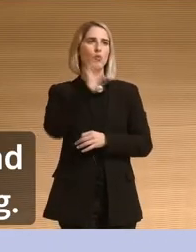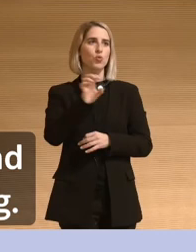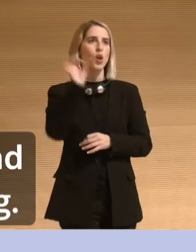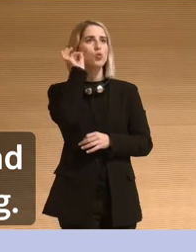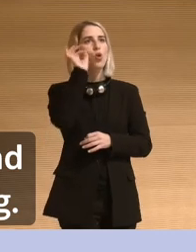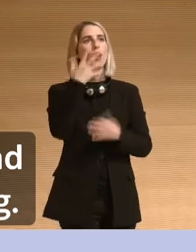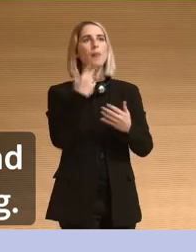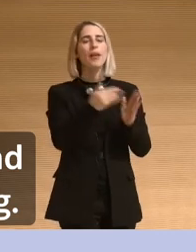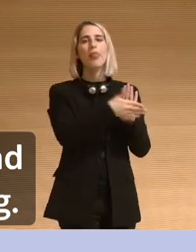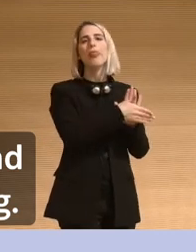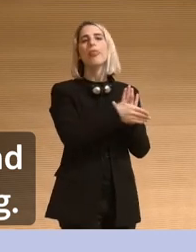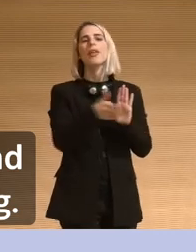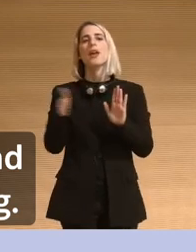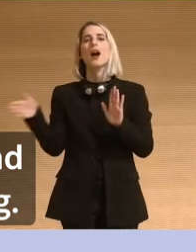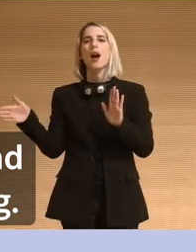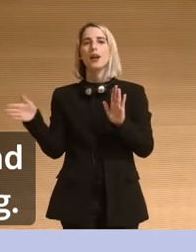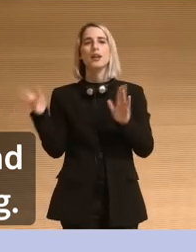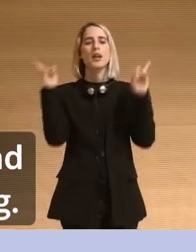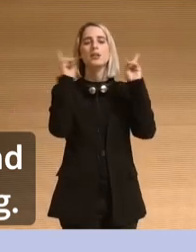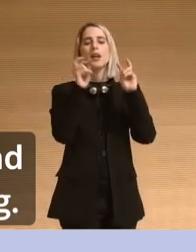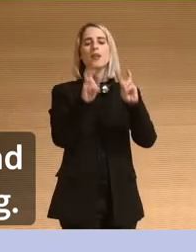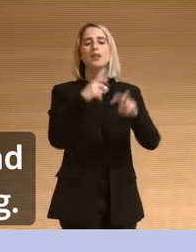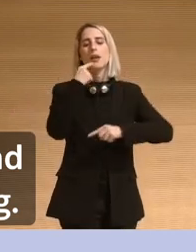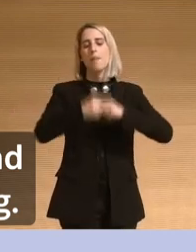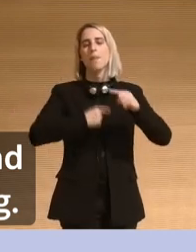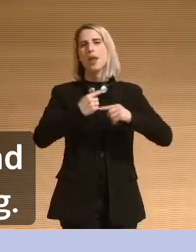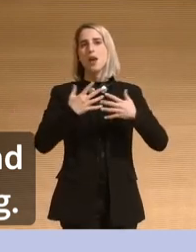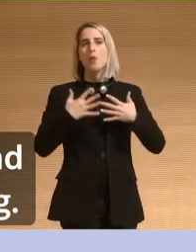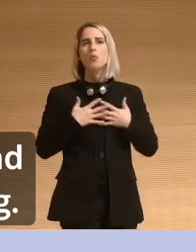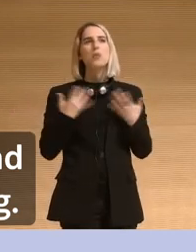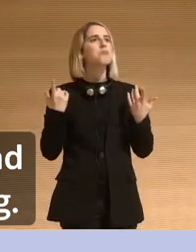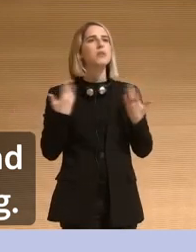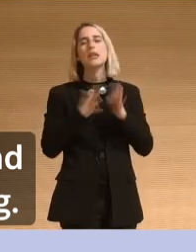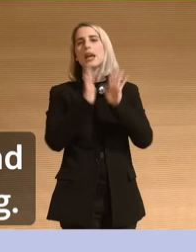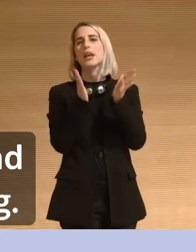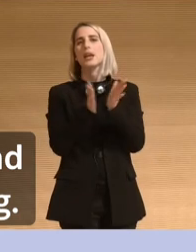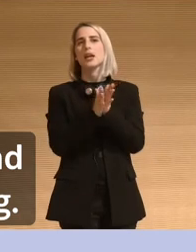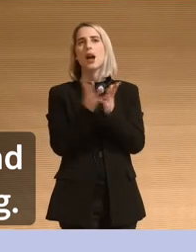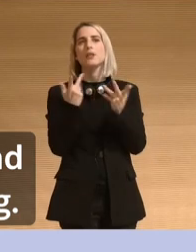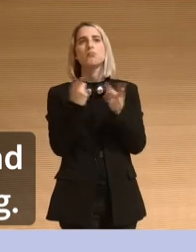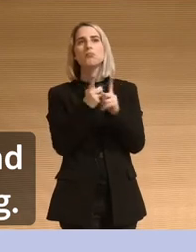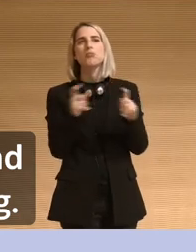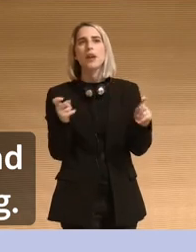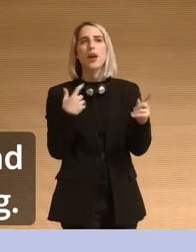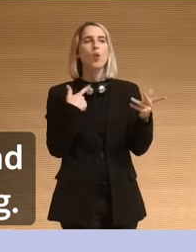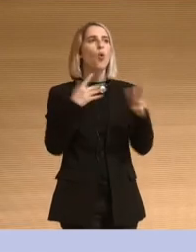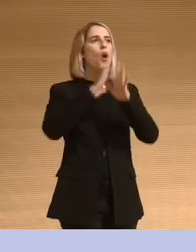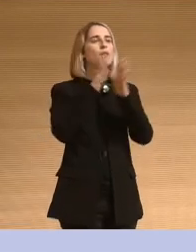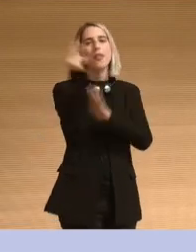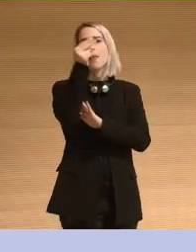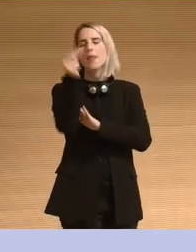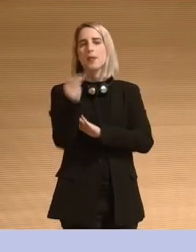διάρκεια στην ερευνητική εμπειρία ή στο οτιδήποτε έχω σαν πρόσληψη γύρω από αυτά τα